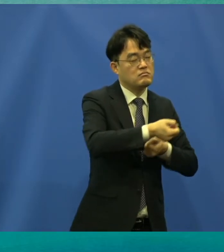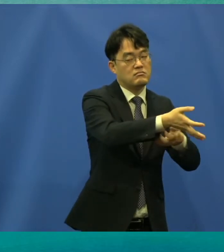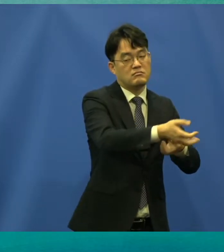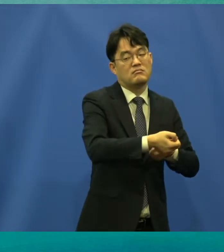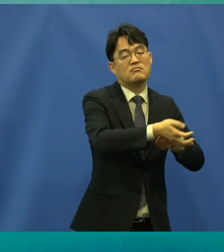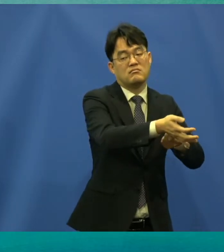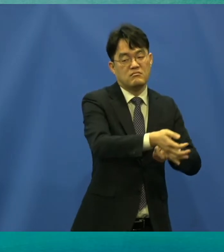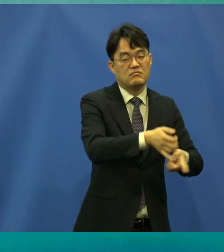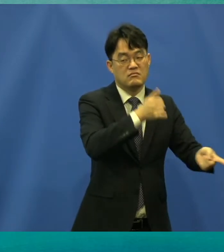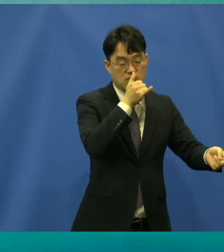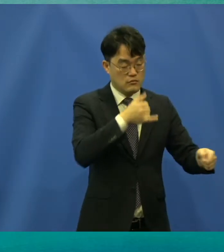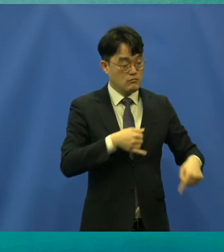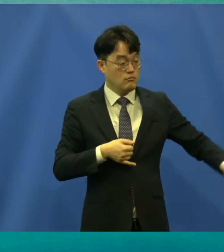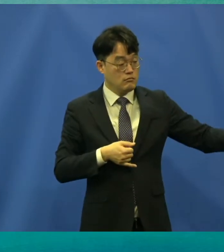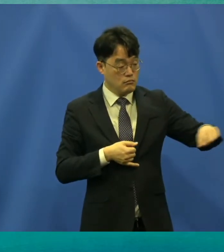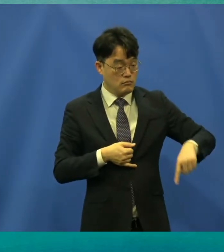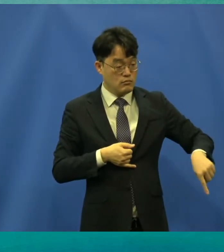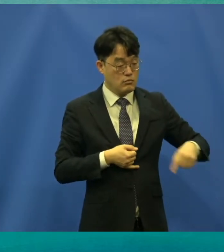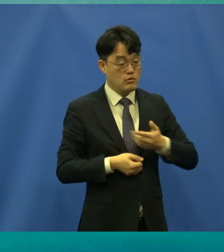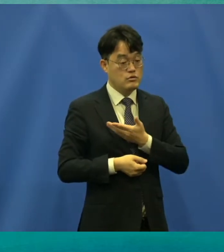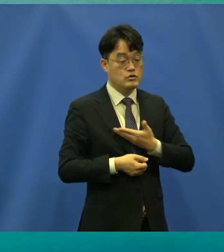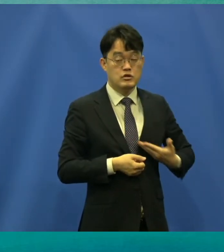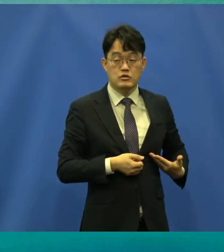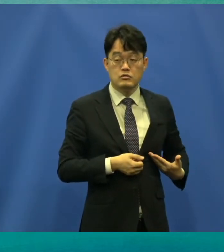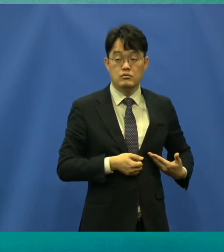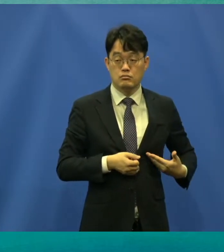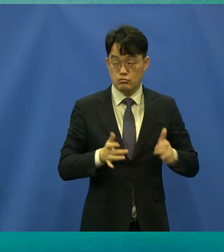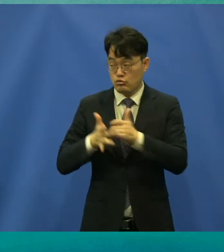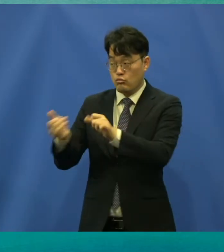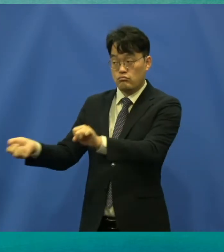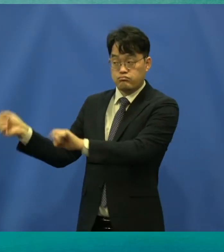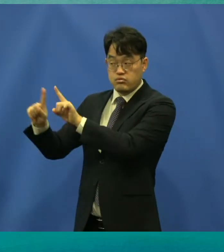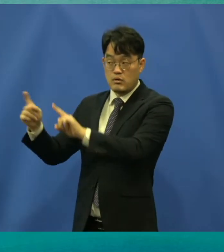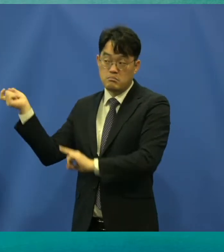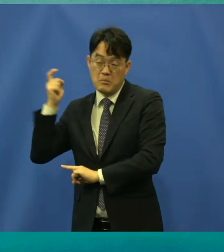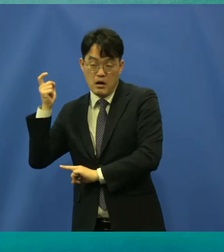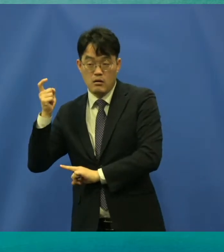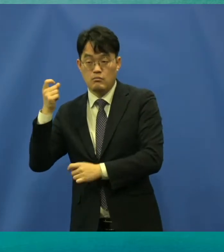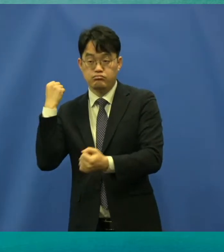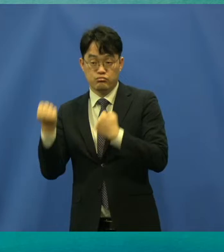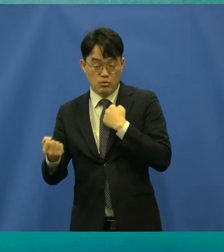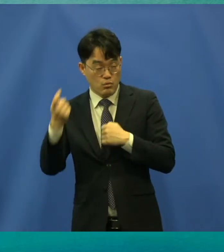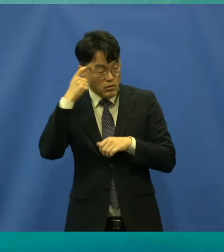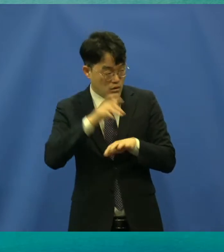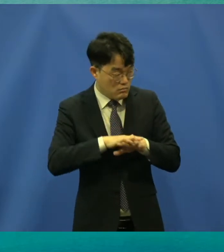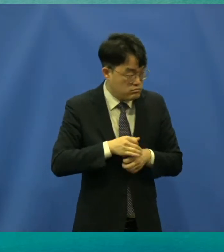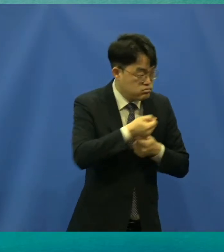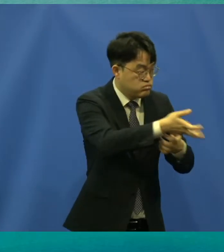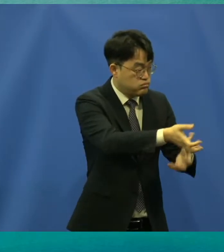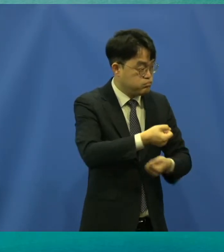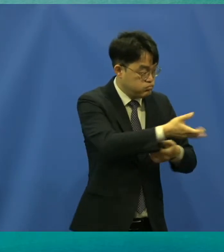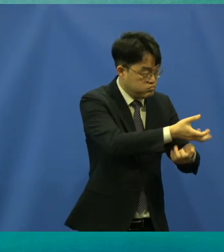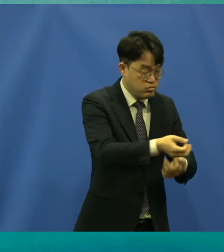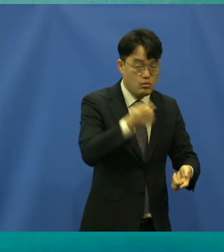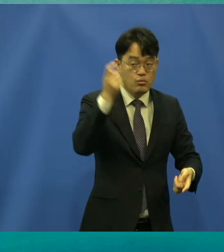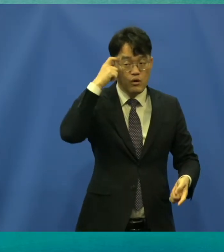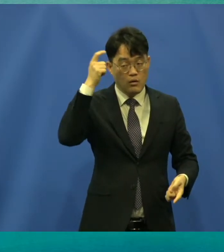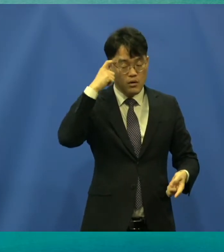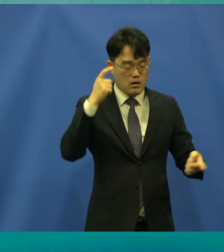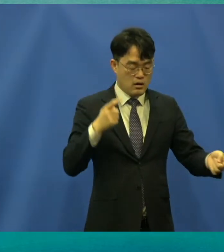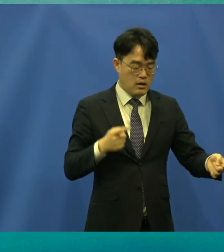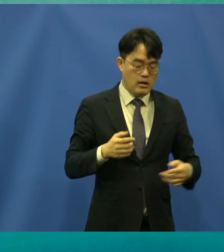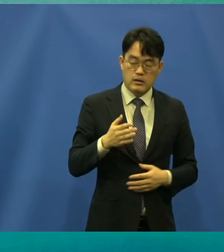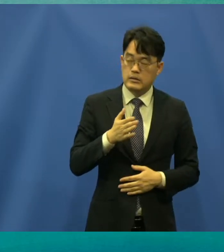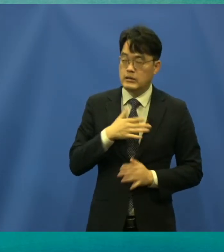내가 어떻게 스승을 배반하고 부인하고 도망을 칠 수 있어요? 부활하신 예수님을 다시